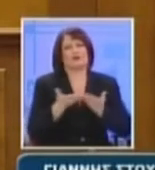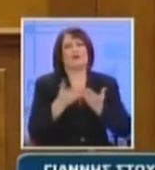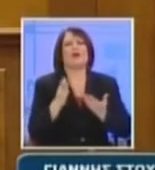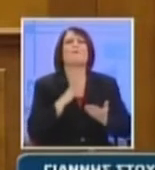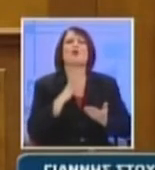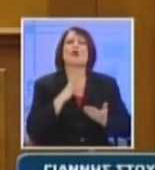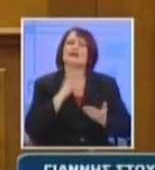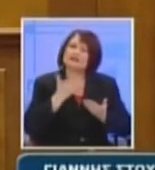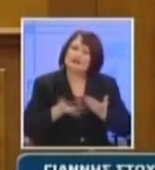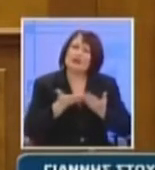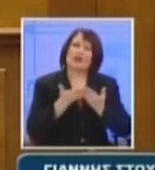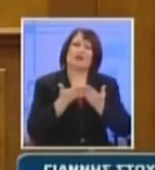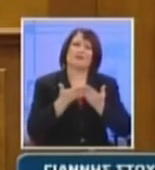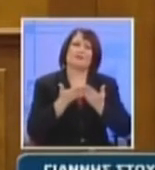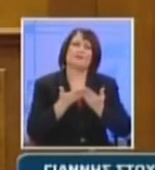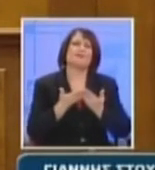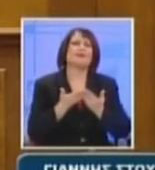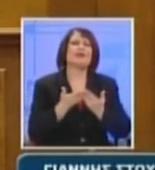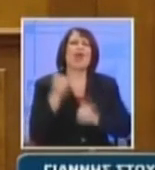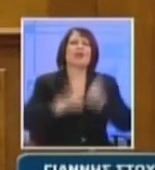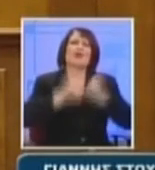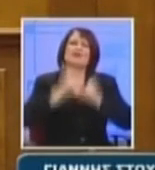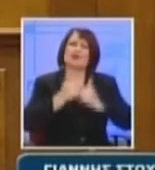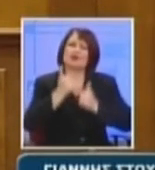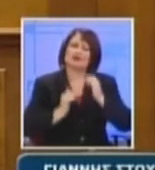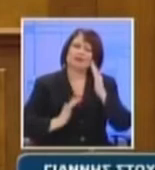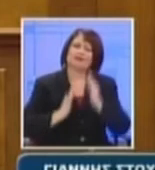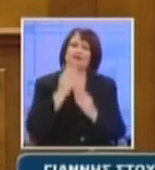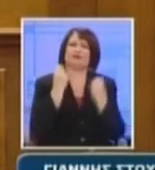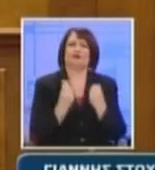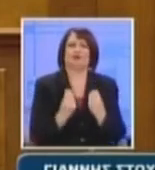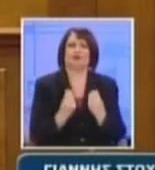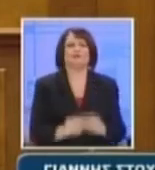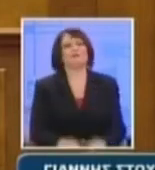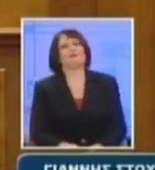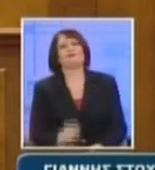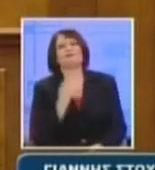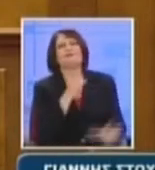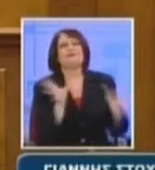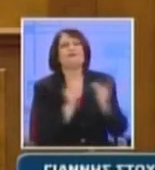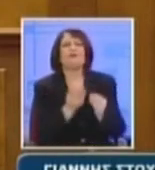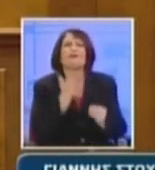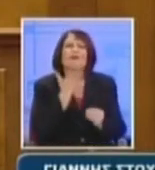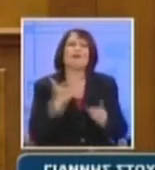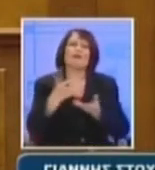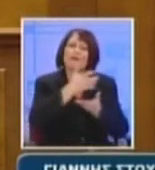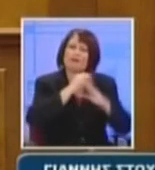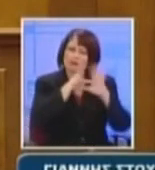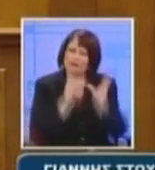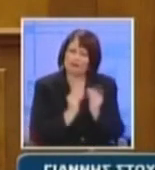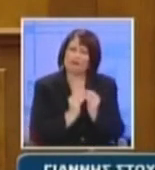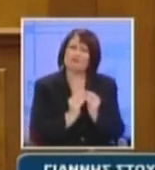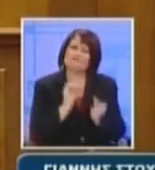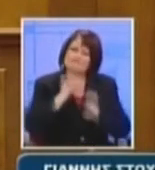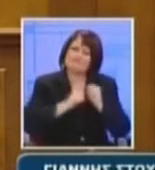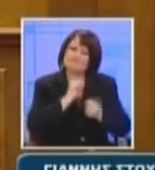αυτής της χώρας, όσο και στη βελτίωση της ανταγωνιστικότητας. Στο δημοσιονομικό τομέα έχουμε ήδη καλύψει,